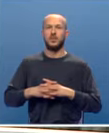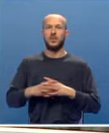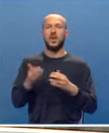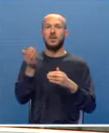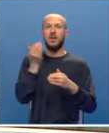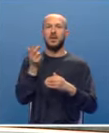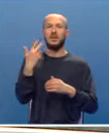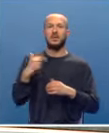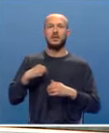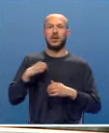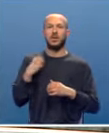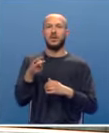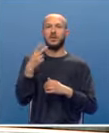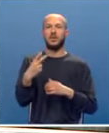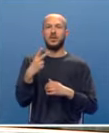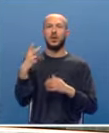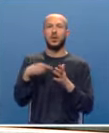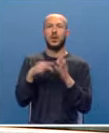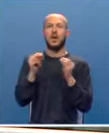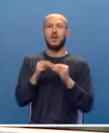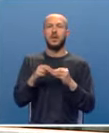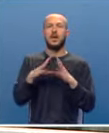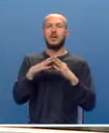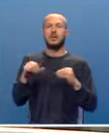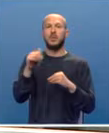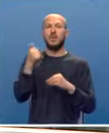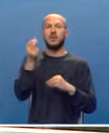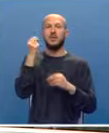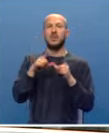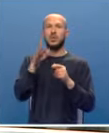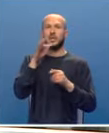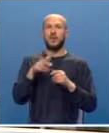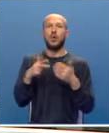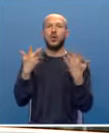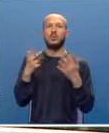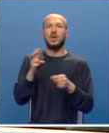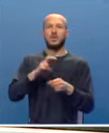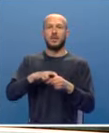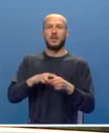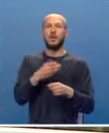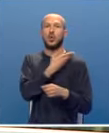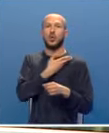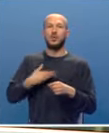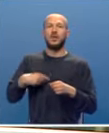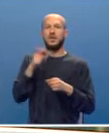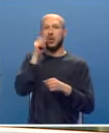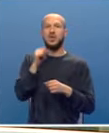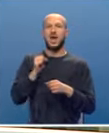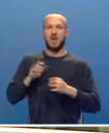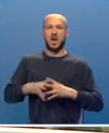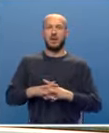Prije 30 godina, 22. aprila, nestali su prvi Srbi u Sarajevu, osmorica pripadnika Jugoslovenske narodne